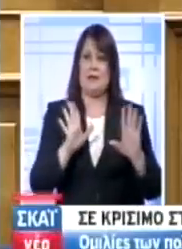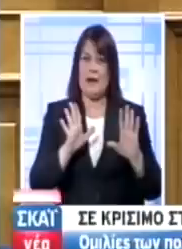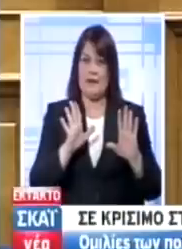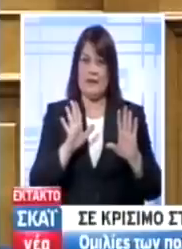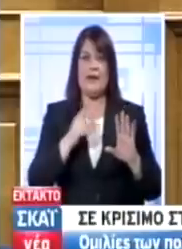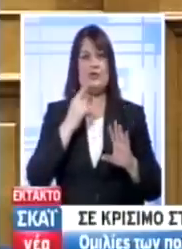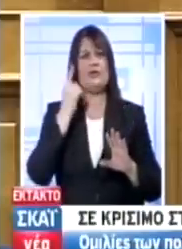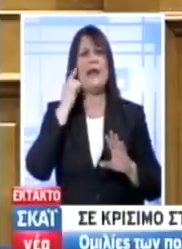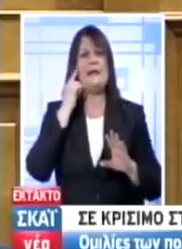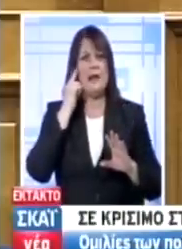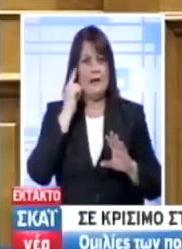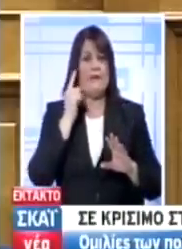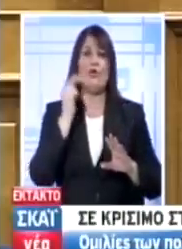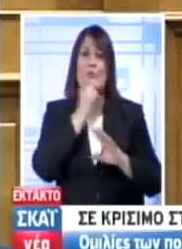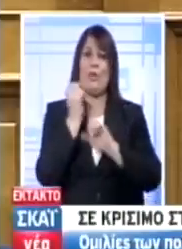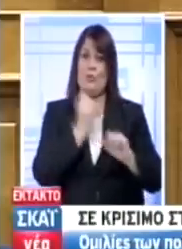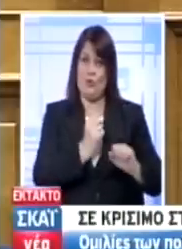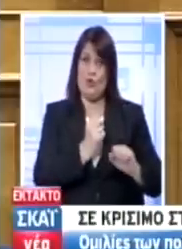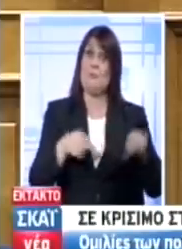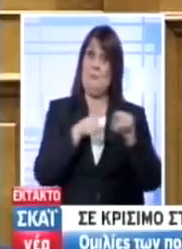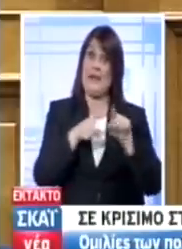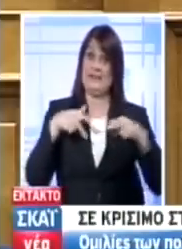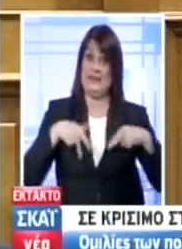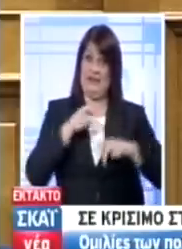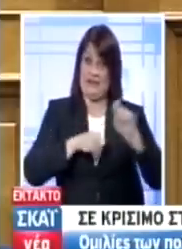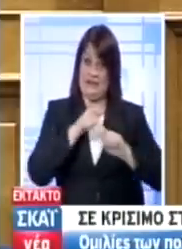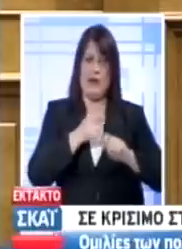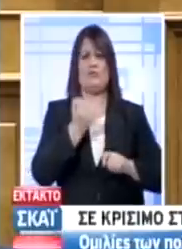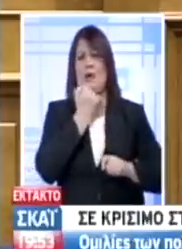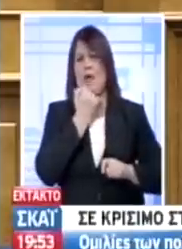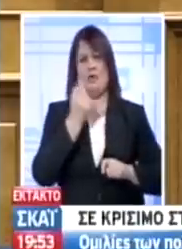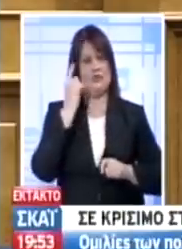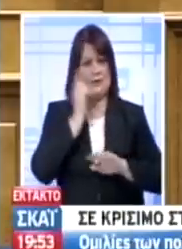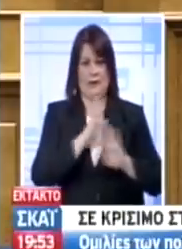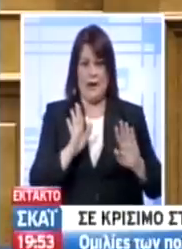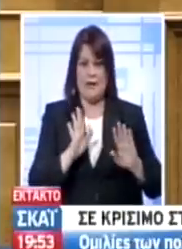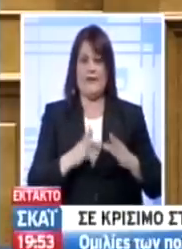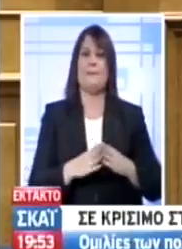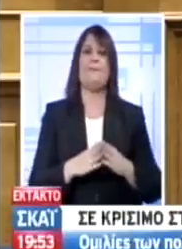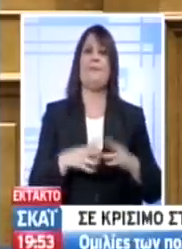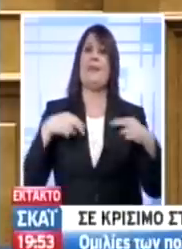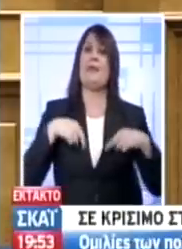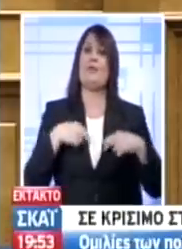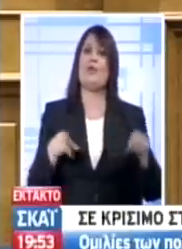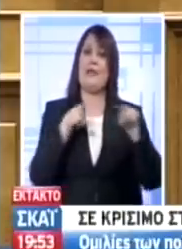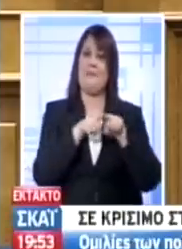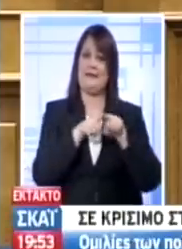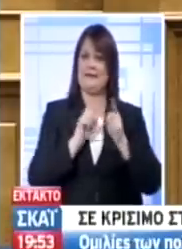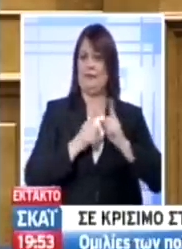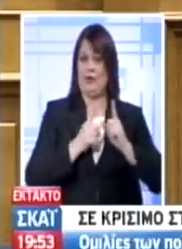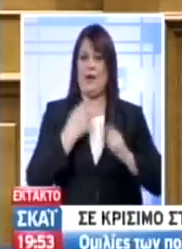του, κατάλαβε λάθος. Αν κατάλαβε ότι θέλω να μοιραστώ υπουργεία μαζί του, προφανώς κατάλαβε